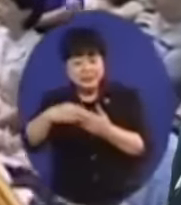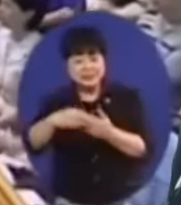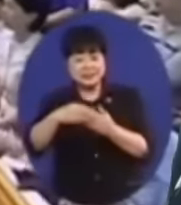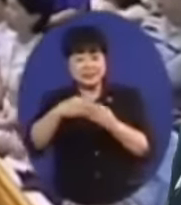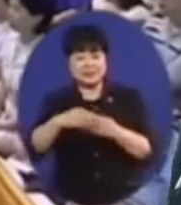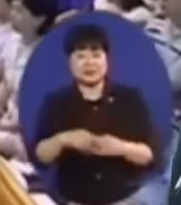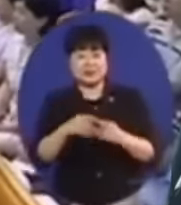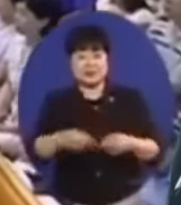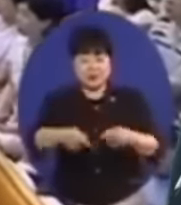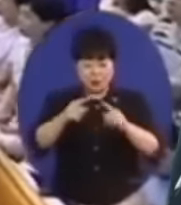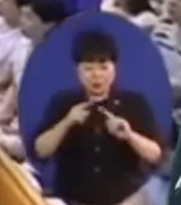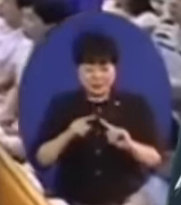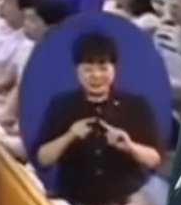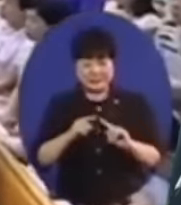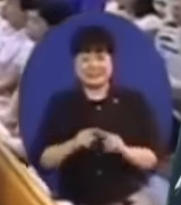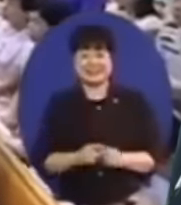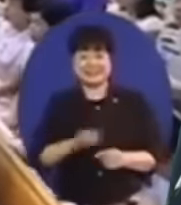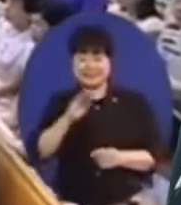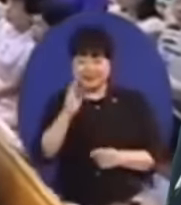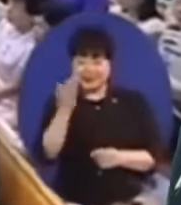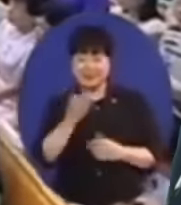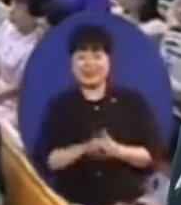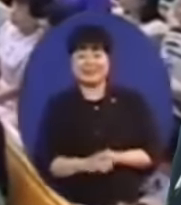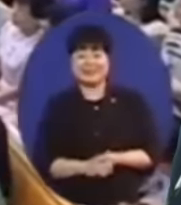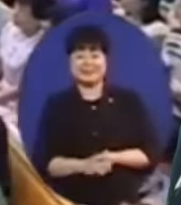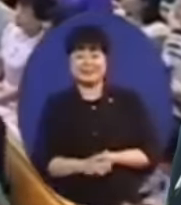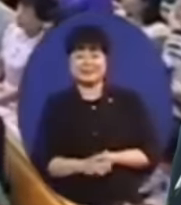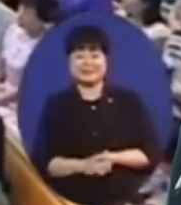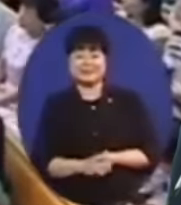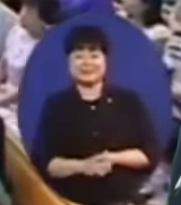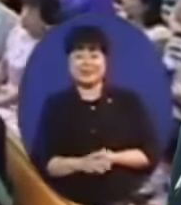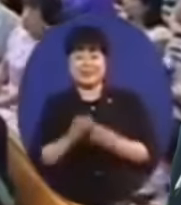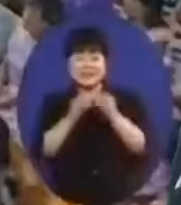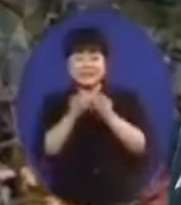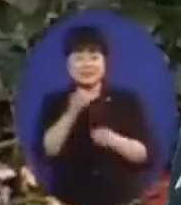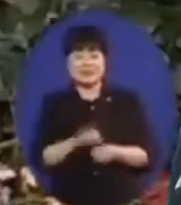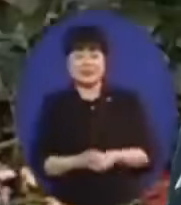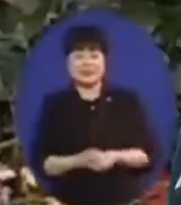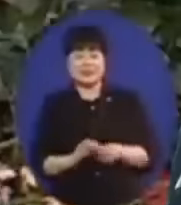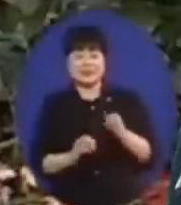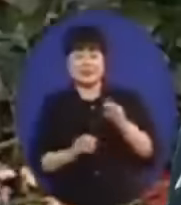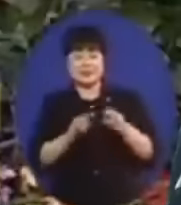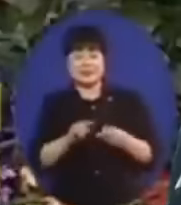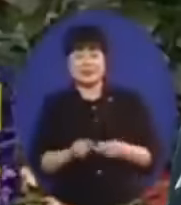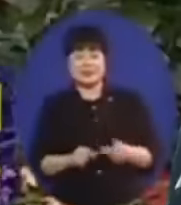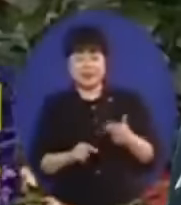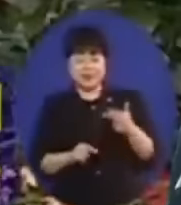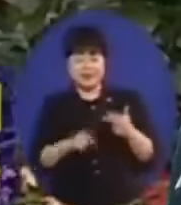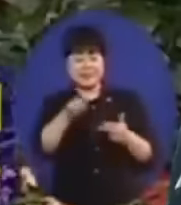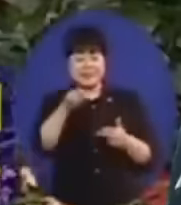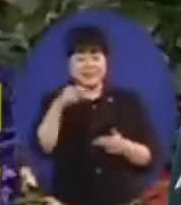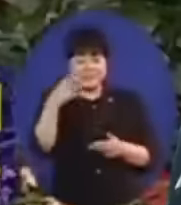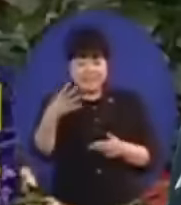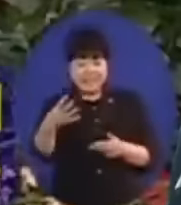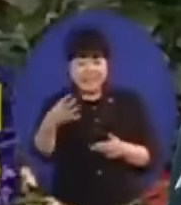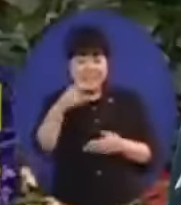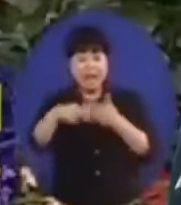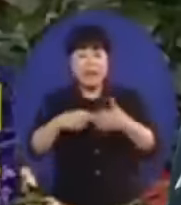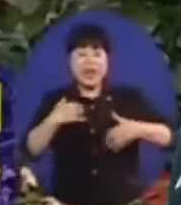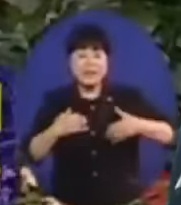내가 끌려가든지 합니다. 시편 37편 4절에 야훼를 기뻐하라 그가 내